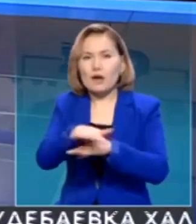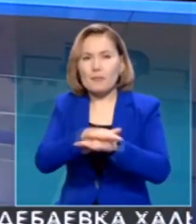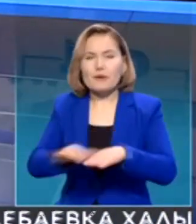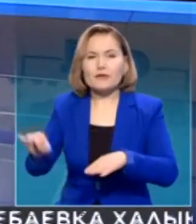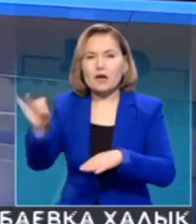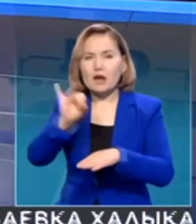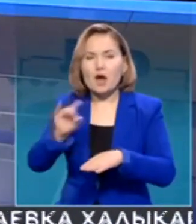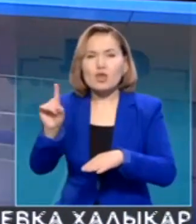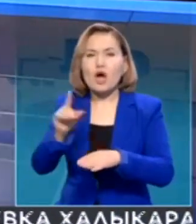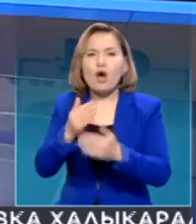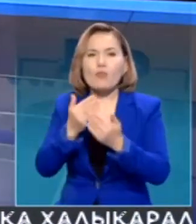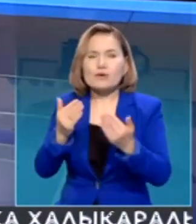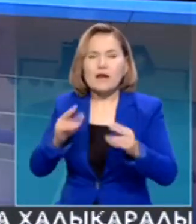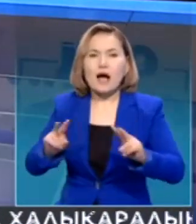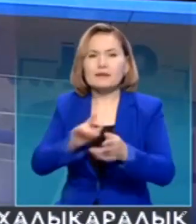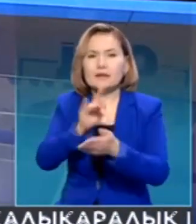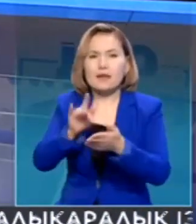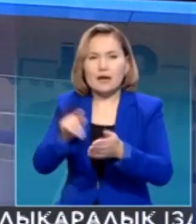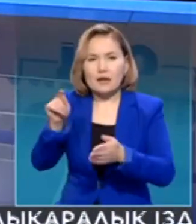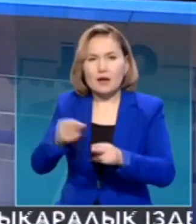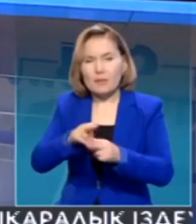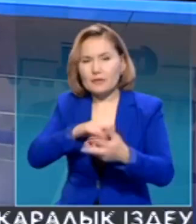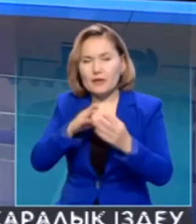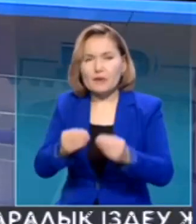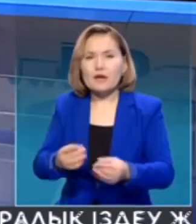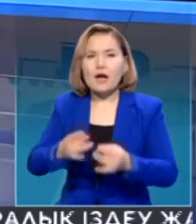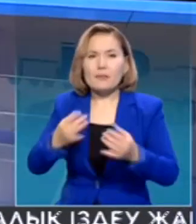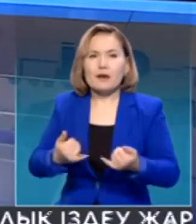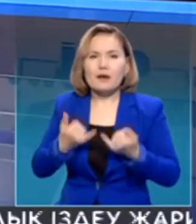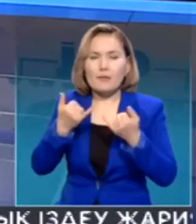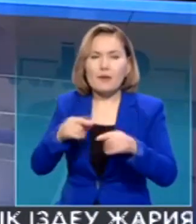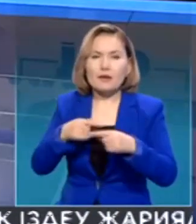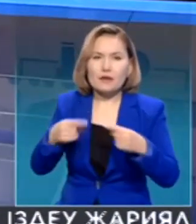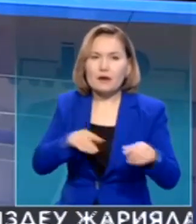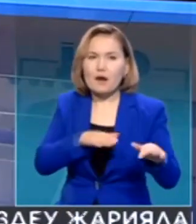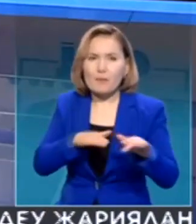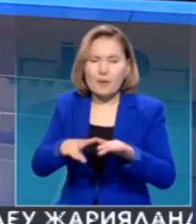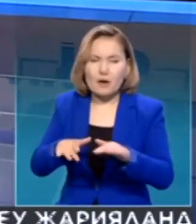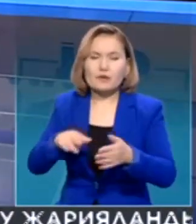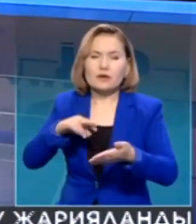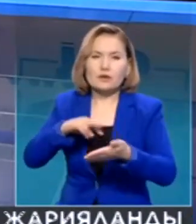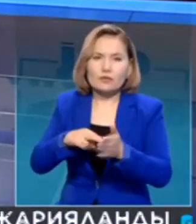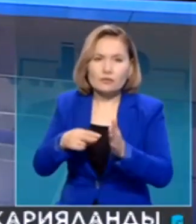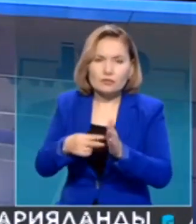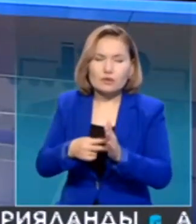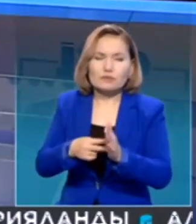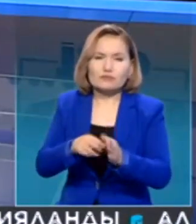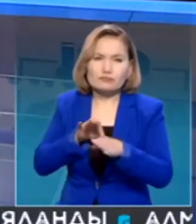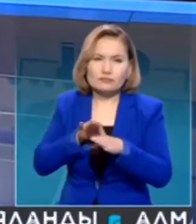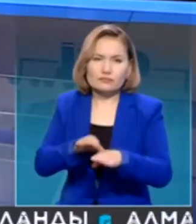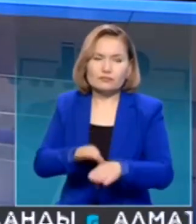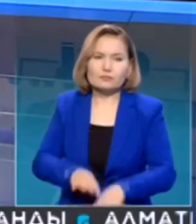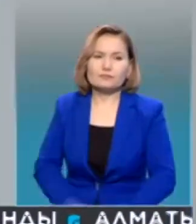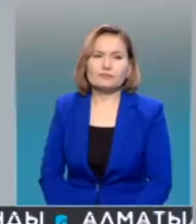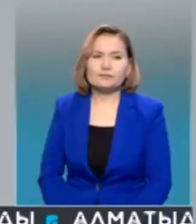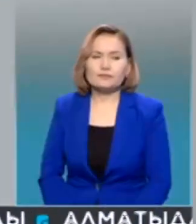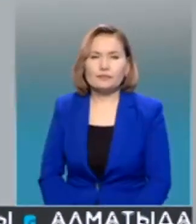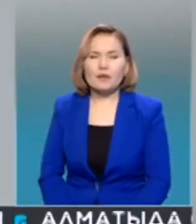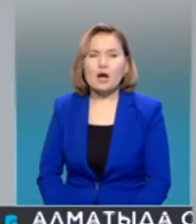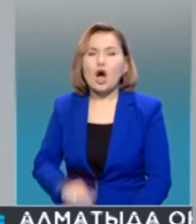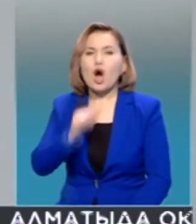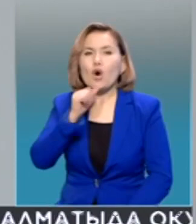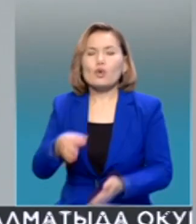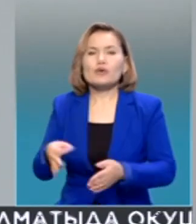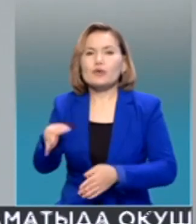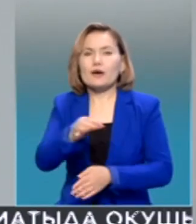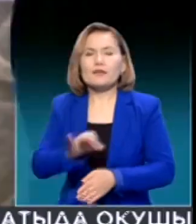өлкетану музейі Астанаға келді. Бұдан бөлек мерейтой аясында түрлі бағыттағы іс-шаралар өткізу жоспарланған. Қостанай